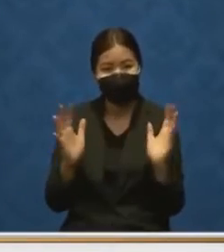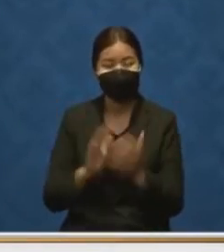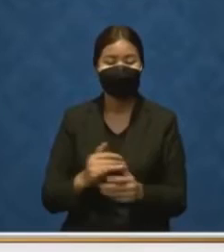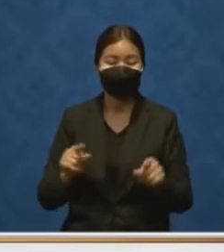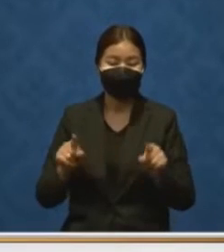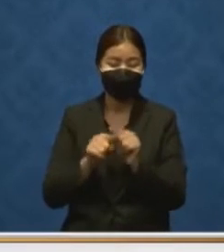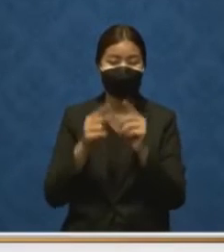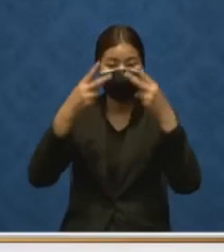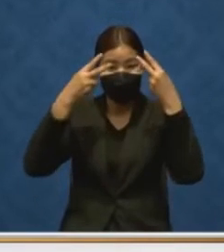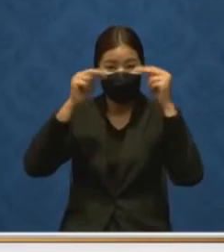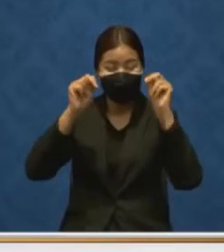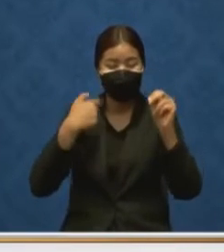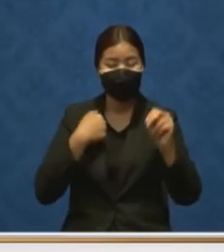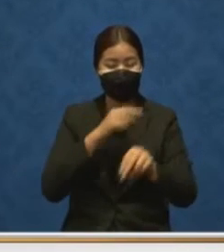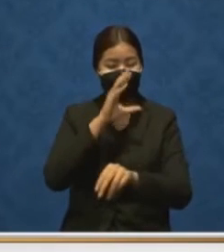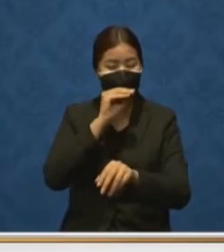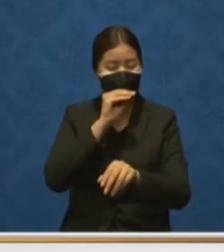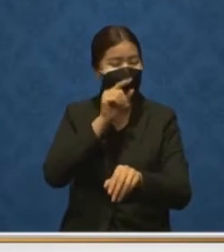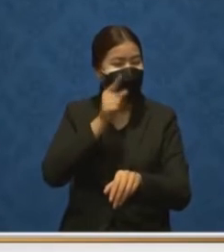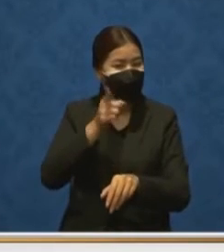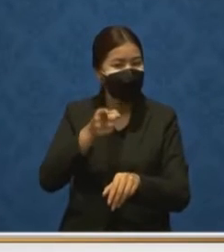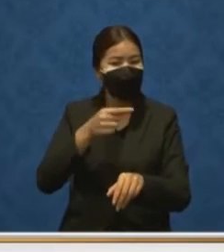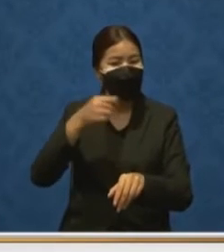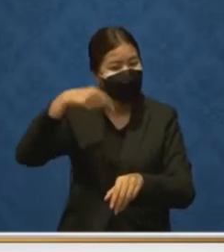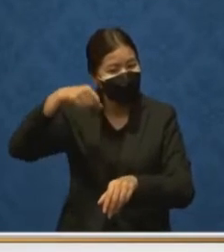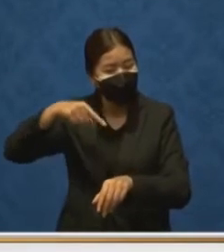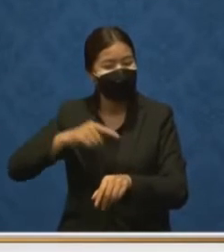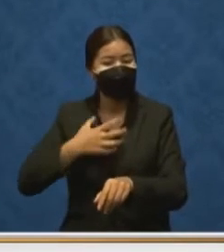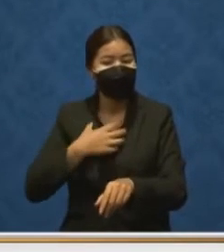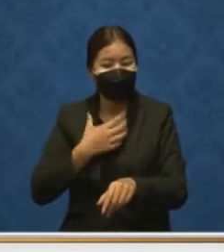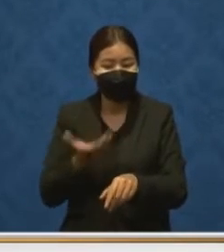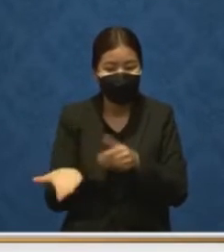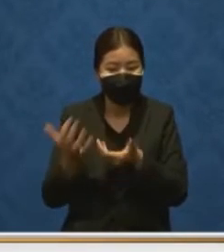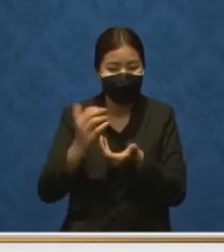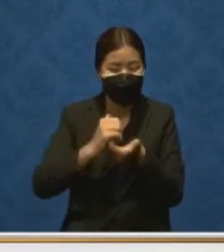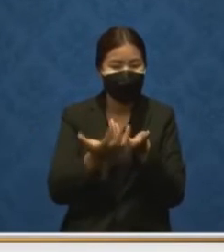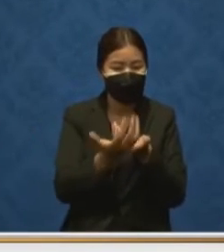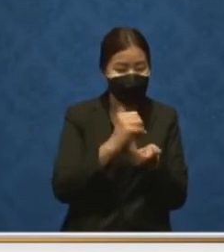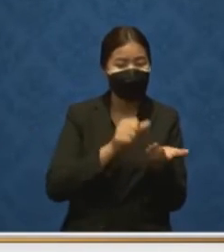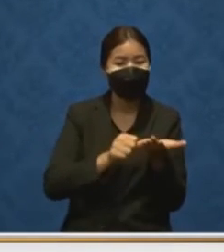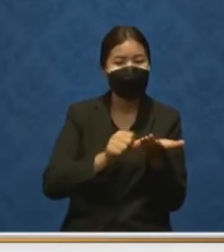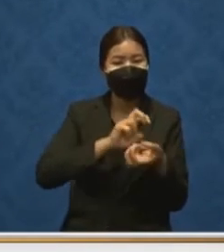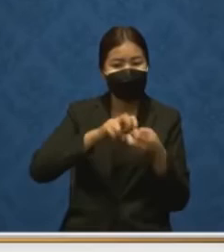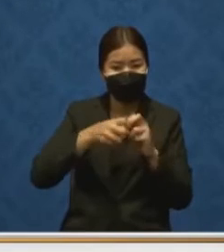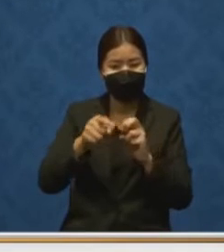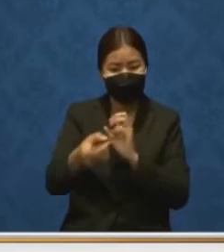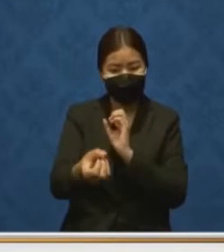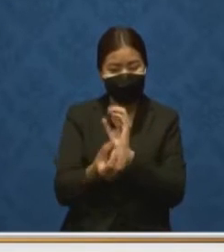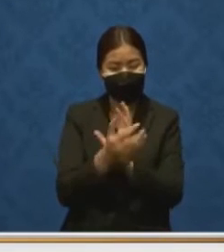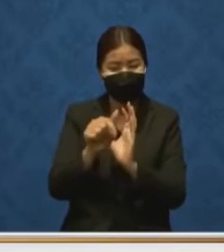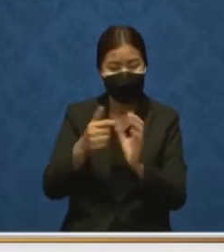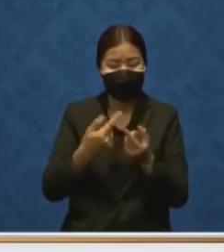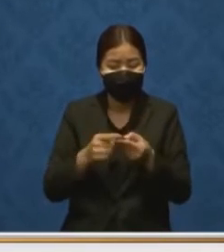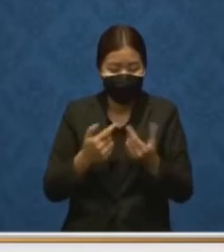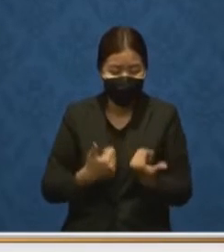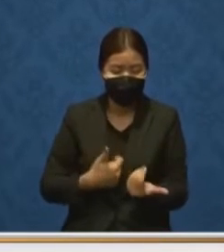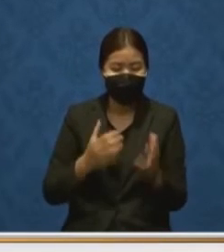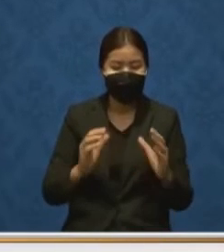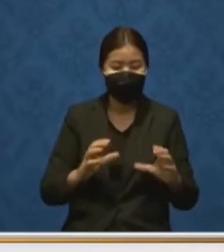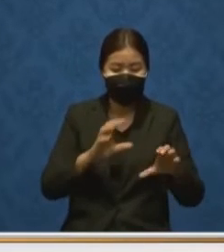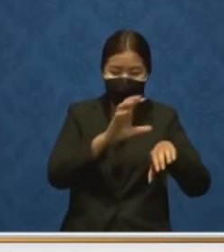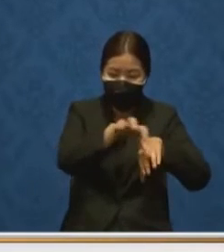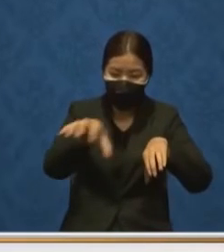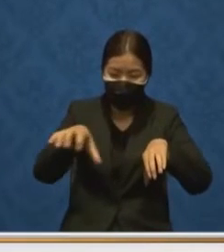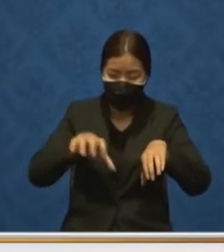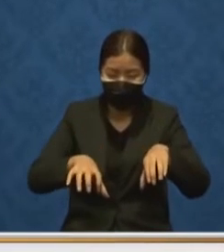กก็กำชับในที่ประชุมตลอดวาเรื่องนี้ขอให้จัมือกันช่วยแ้ปัญหานะครับ แตวามันกเกี่วหลกระซวง แต